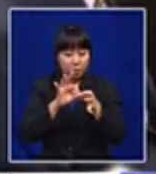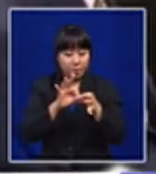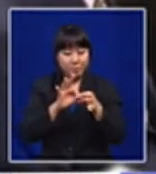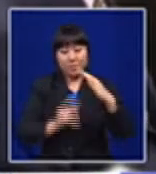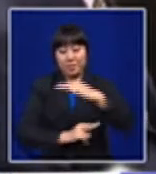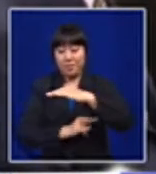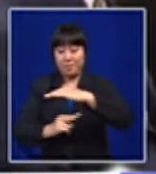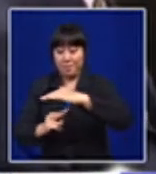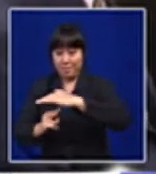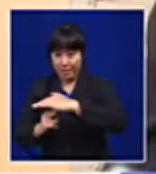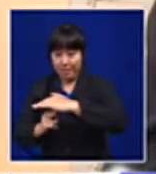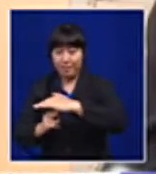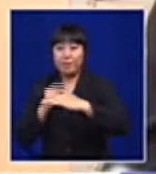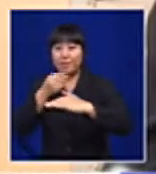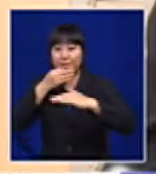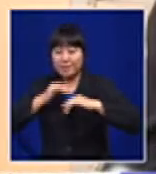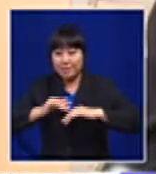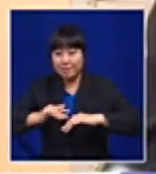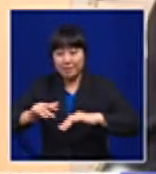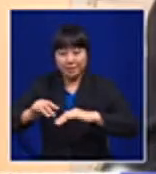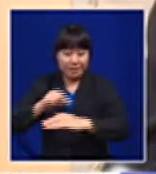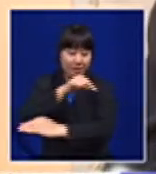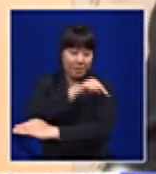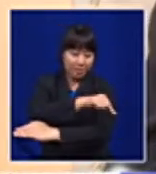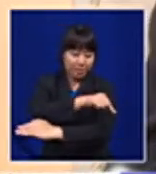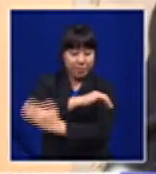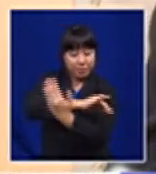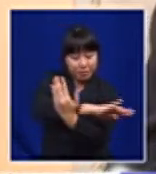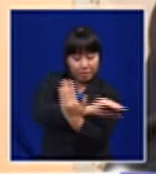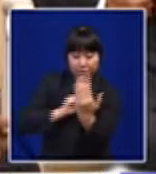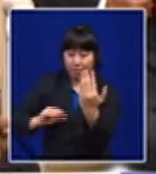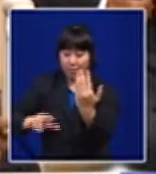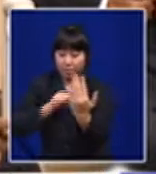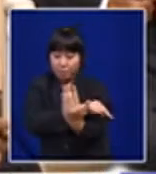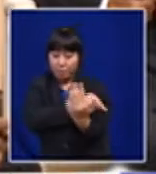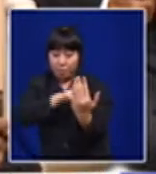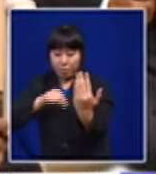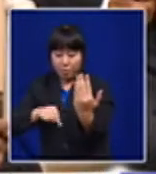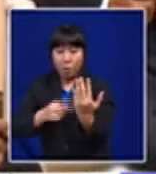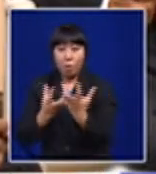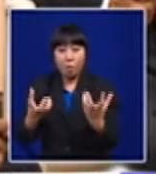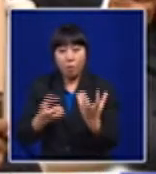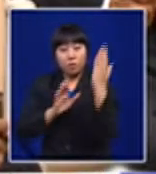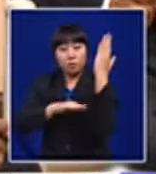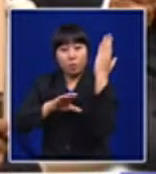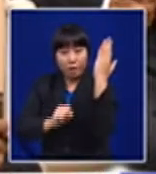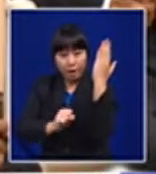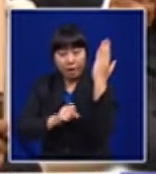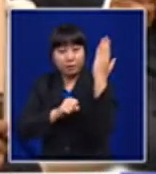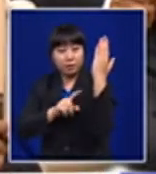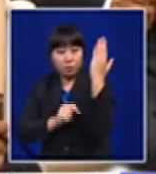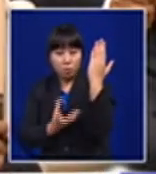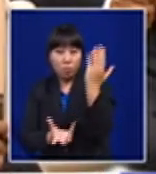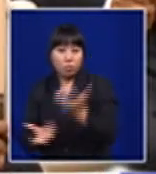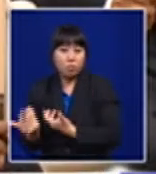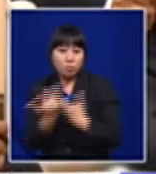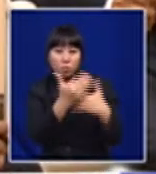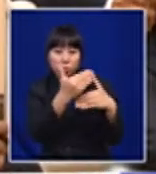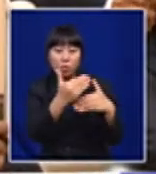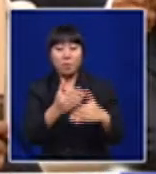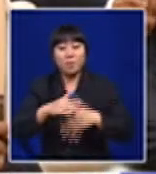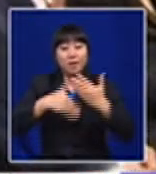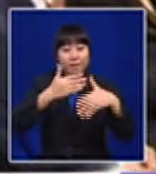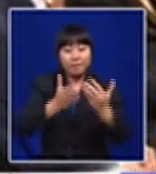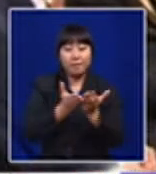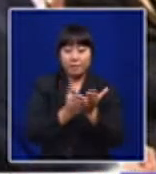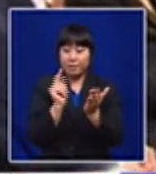กิจเชื่อมโยงทะเลอันดามันและอ่าวไทยเชื่อมการขนส่งสินค้าจากสงขลาสตูลและการพัฒนาการขนส่งท่าเรือ